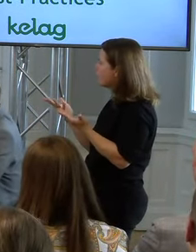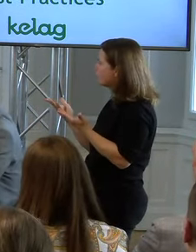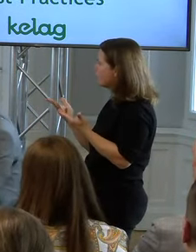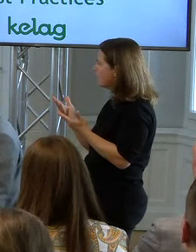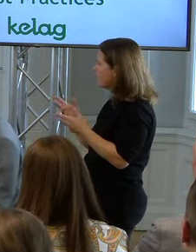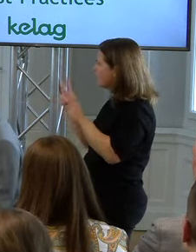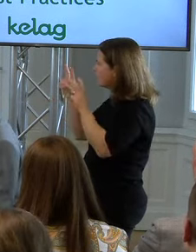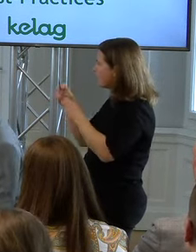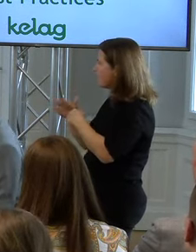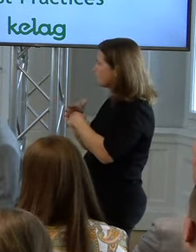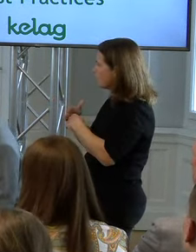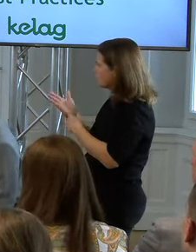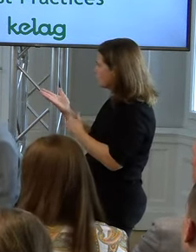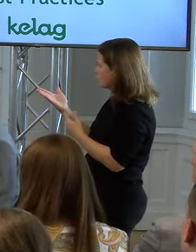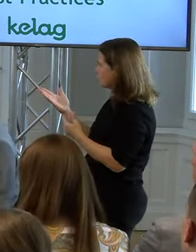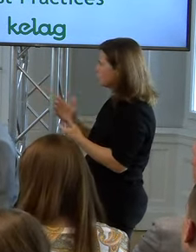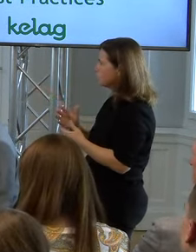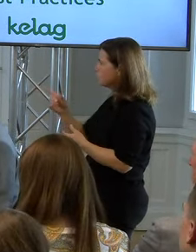Thema bei Ihnen, zum Beispiel in der KELAG?